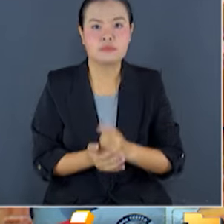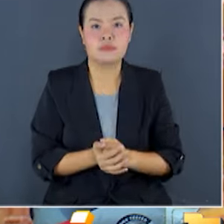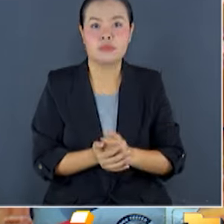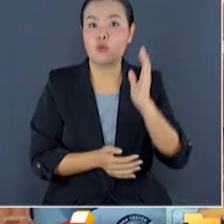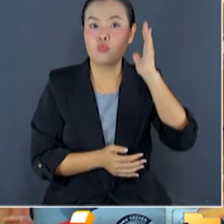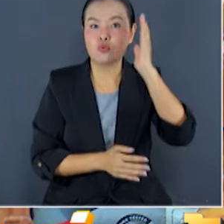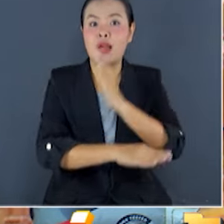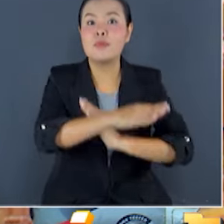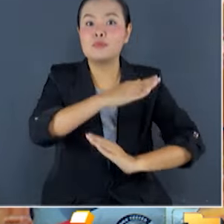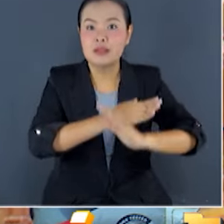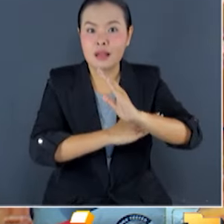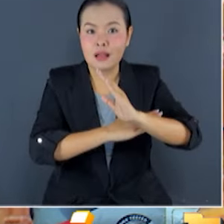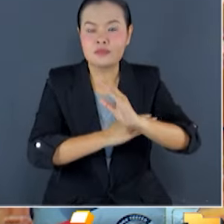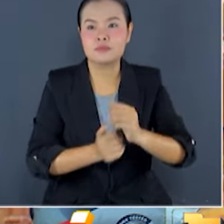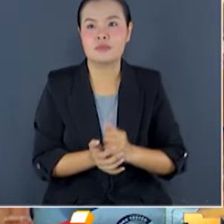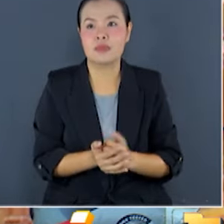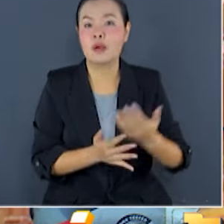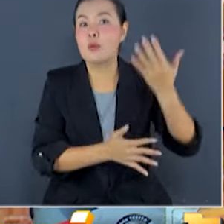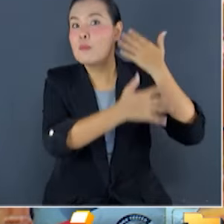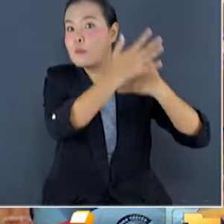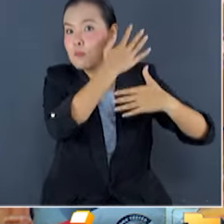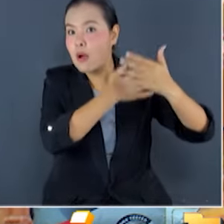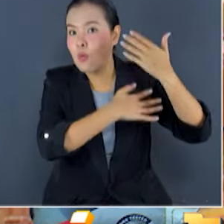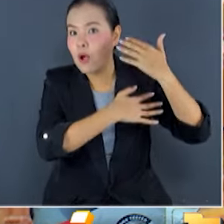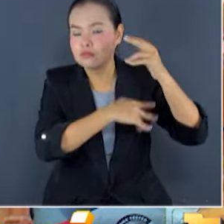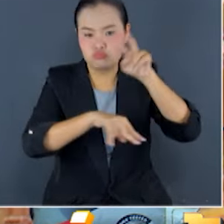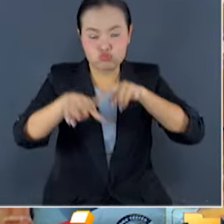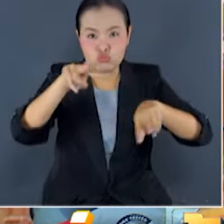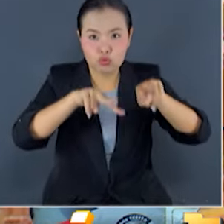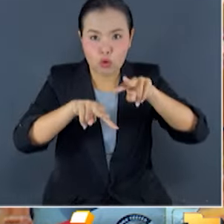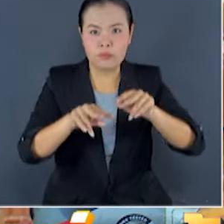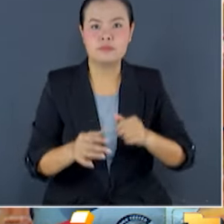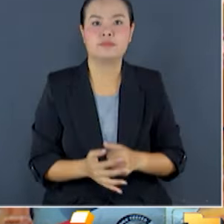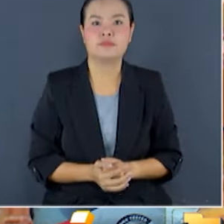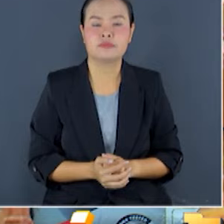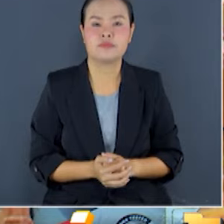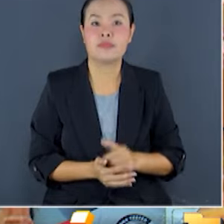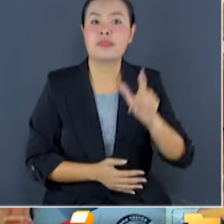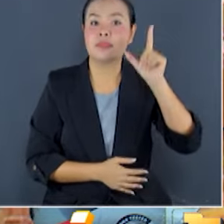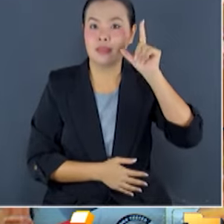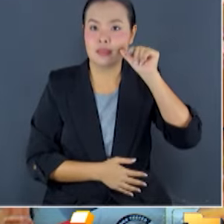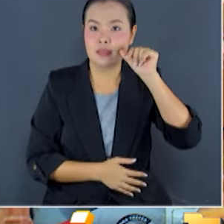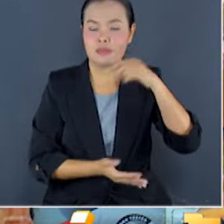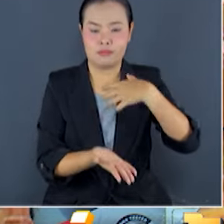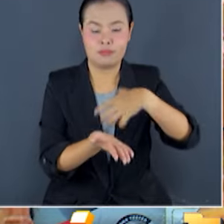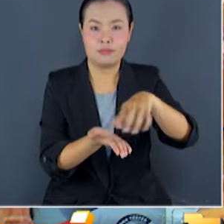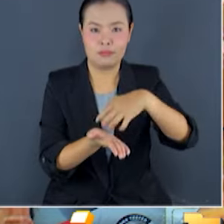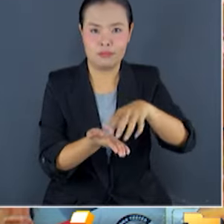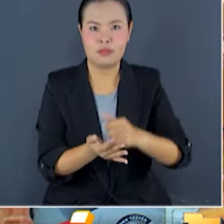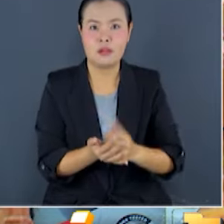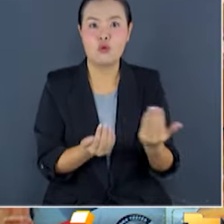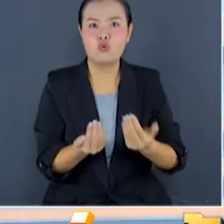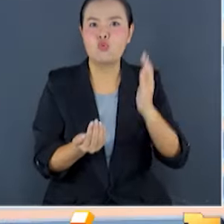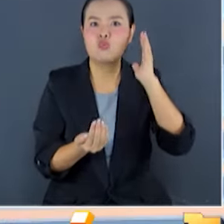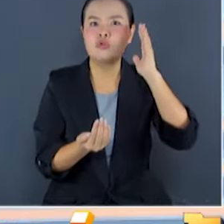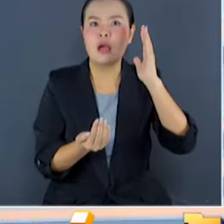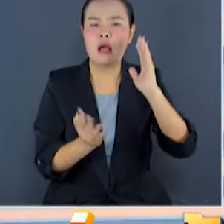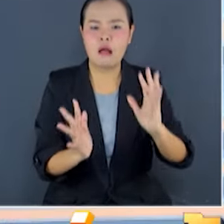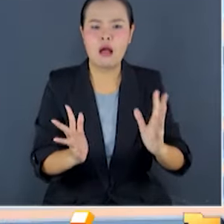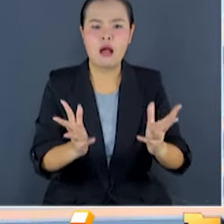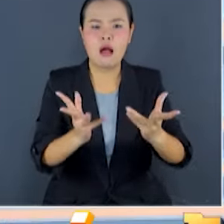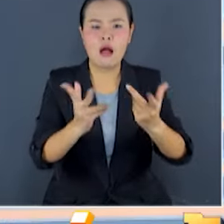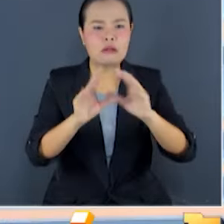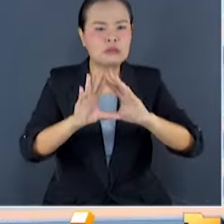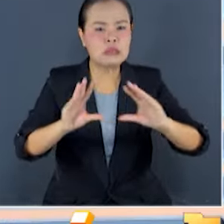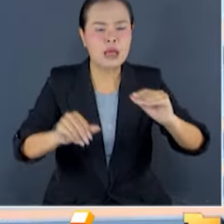ของนายมณฑลเองอ่ะคุณผู้ชมฮะจากประวัติที่สื่อไปตรวจสอบไปต่างๆอย่างแม่ของนายมณฑลบอกเลยลูกชายเนี่ยหายไปหลายปีไม่ติ